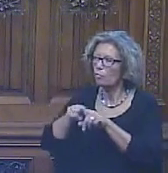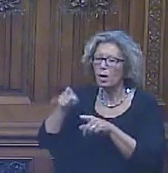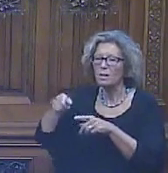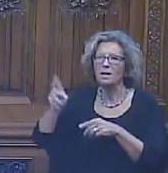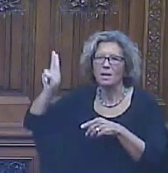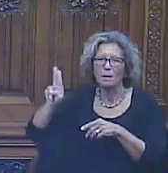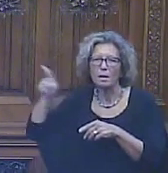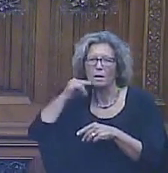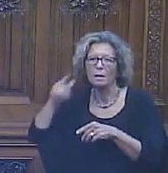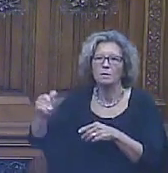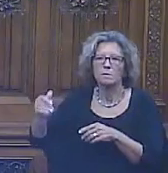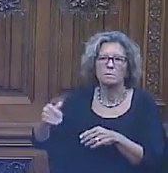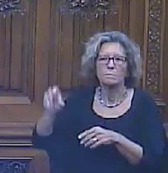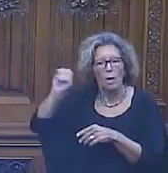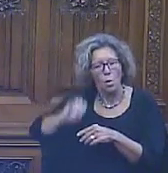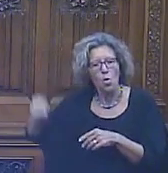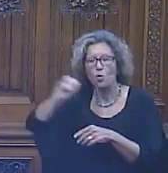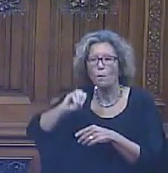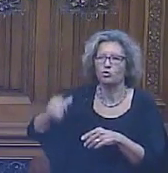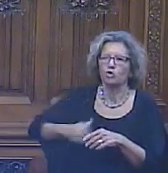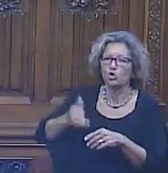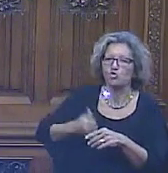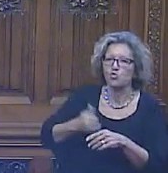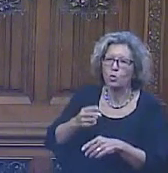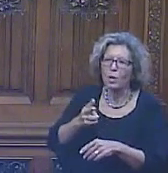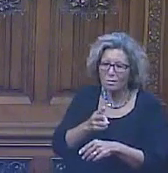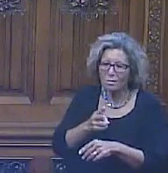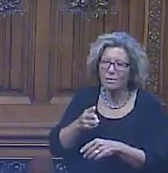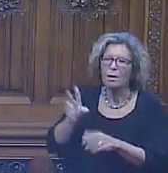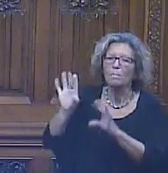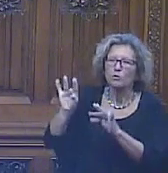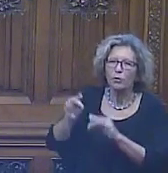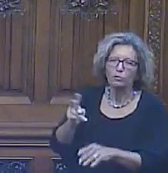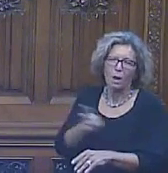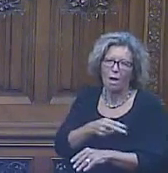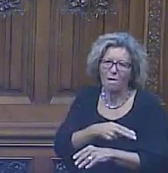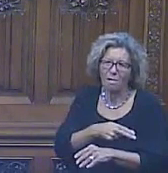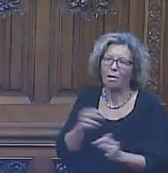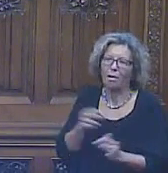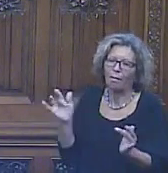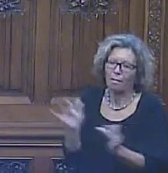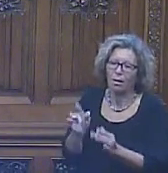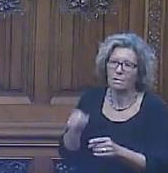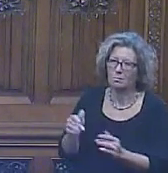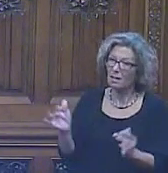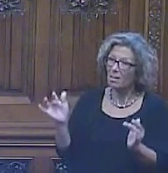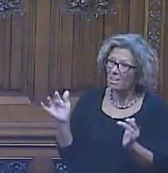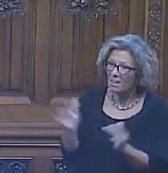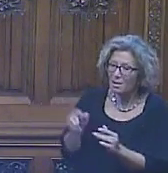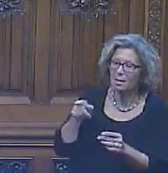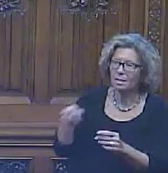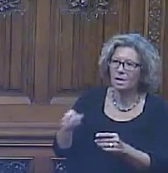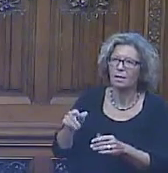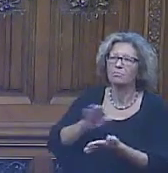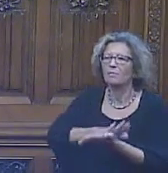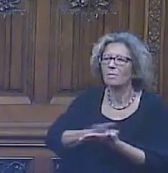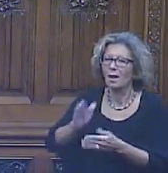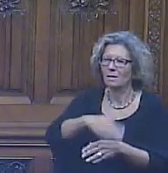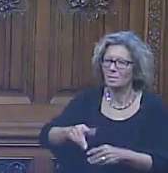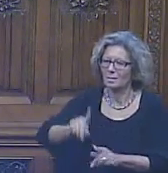die europäische Jugendbeschäftigungsgarantie beschlossen wurde, dass die FPÖ gegen das Gratis-Kindergartenjahr